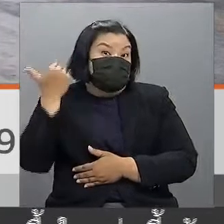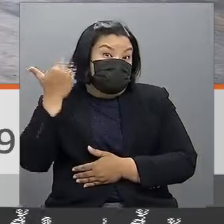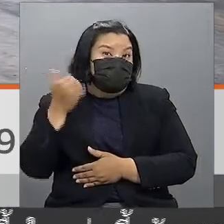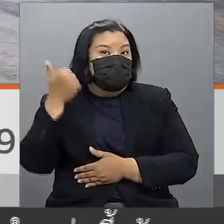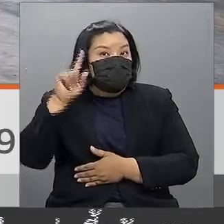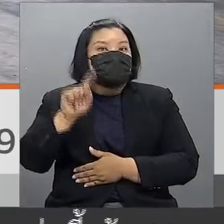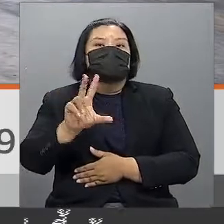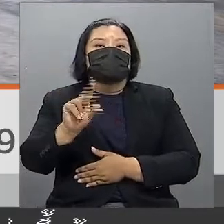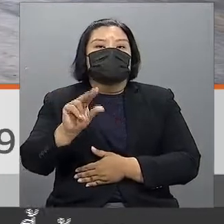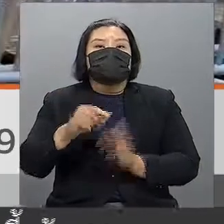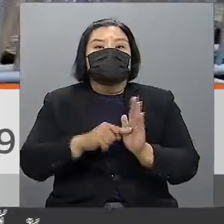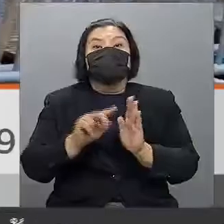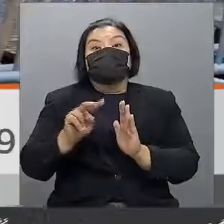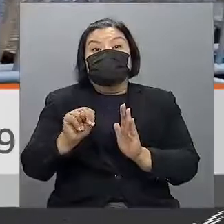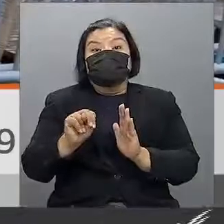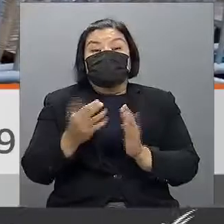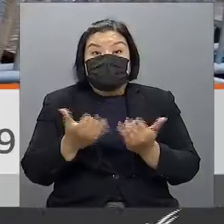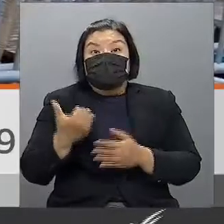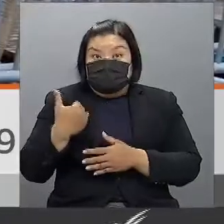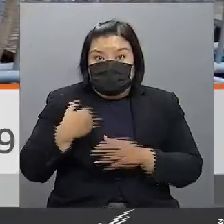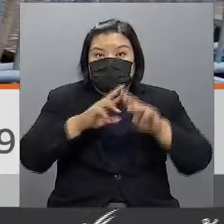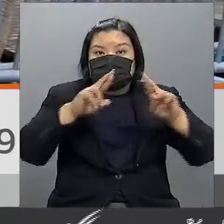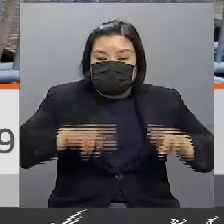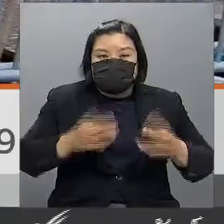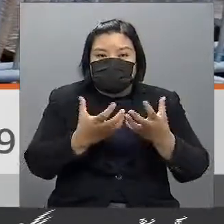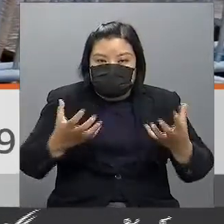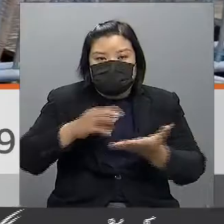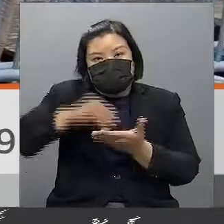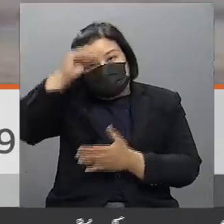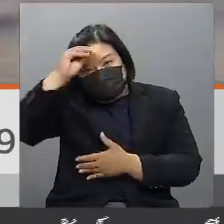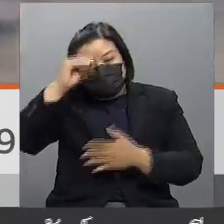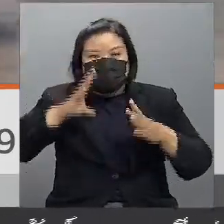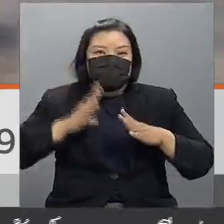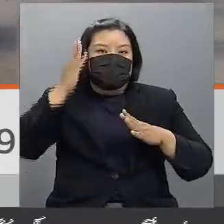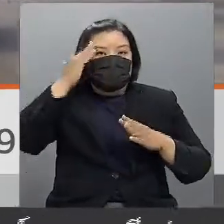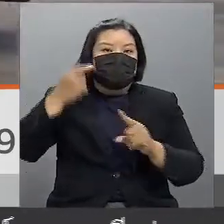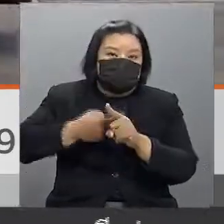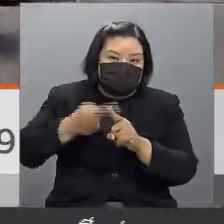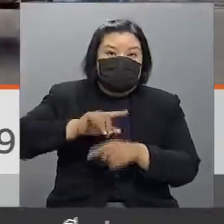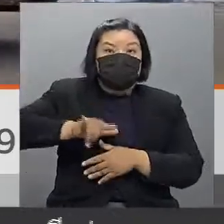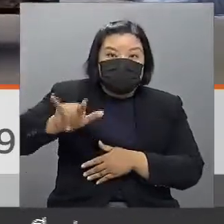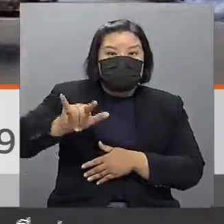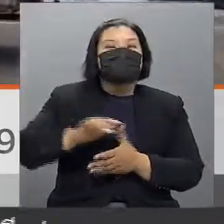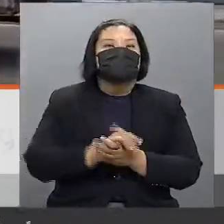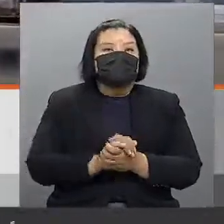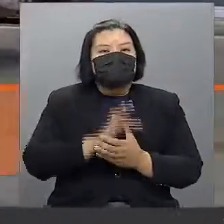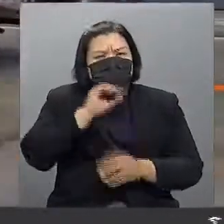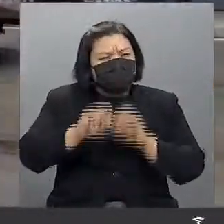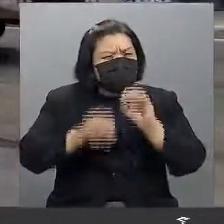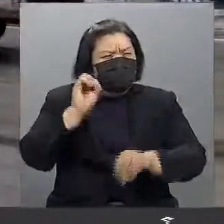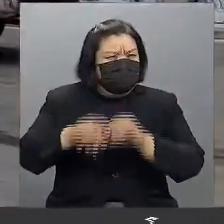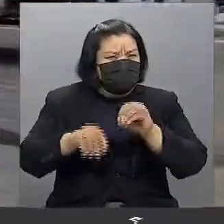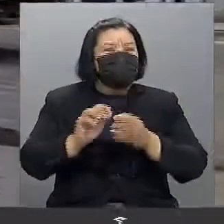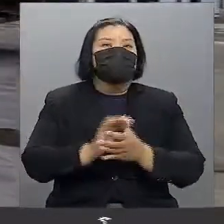พื้นที่มีทั้งห้างสถานศึกษาหอพักและอากาศยาน ที่ผ่านมาก็เดือนหนึ่งก็ประ